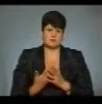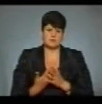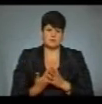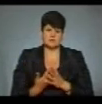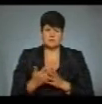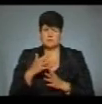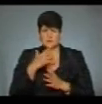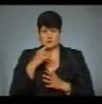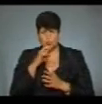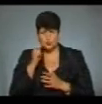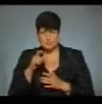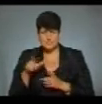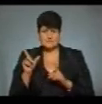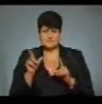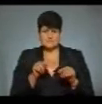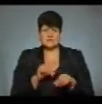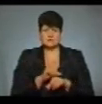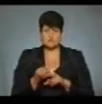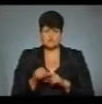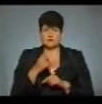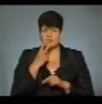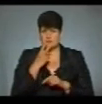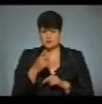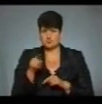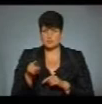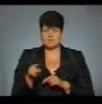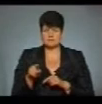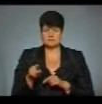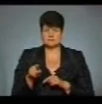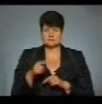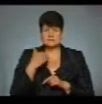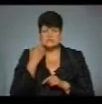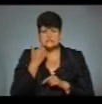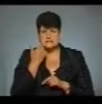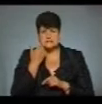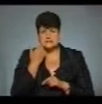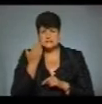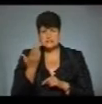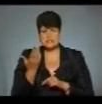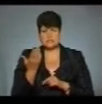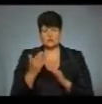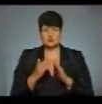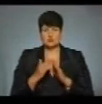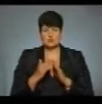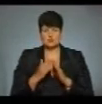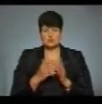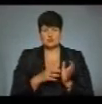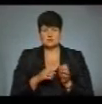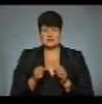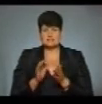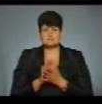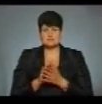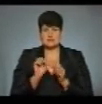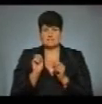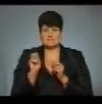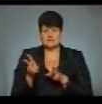багато українців вже їздять за кордон, вони бачать, що там стоять баки, і їм просто стидно взагалі з дому винести сміття і кинути в